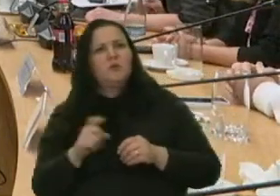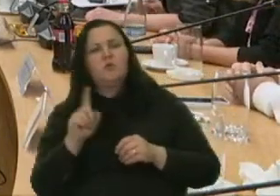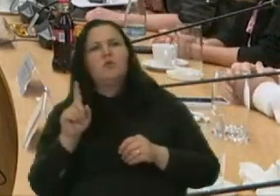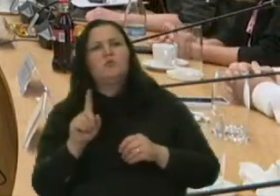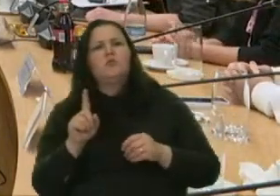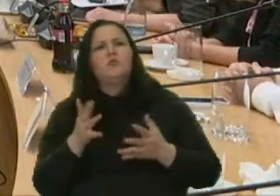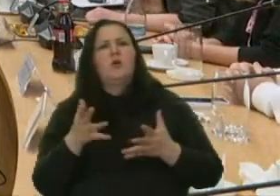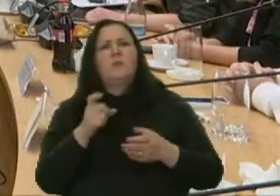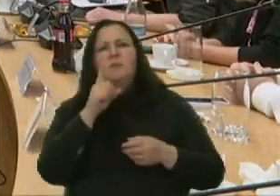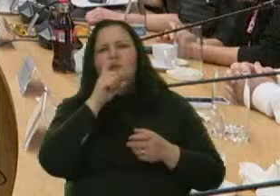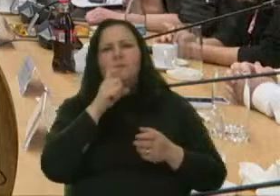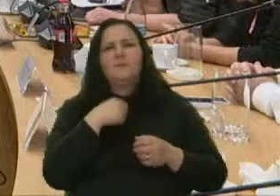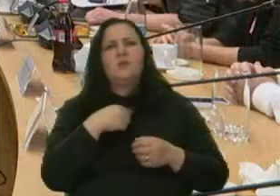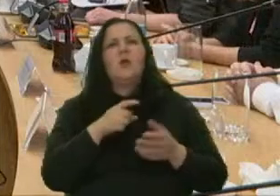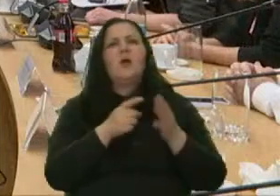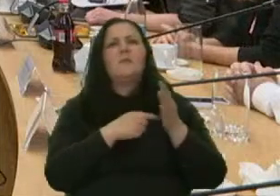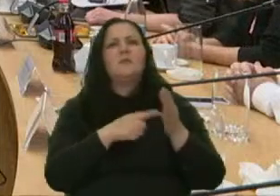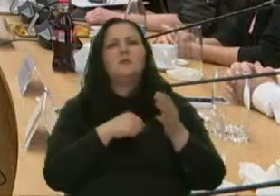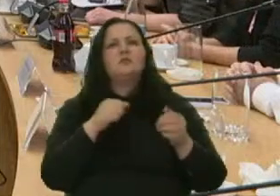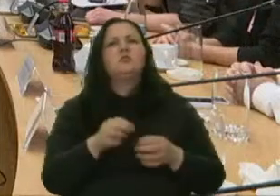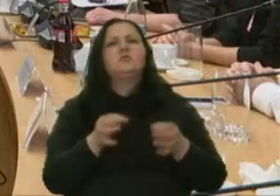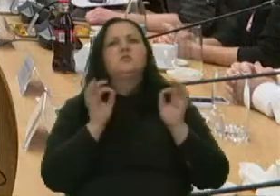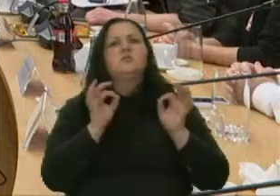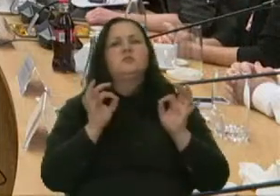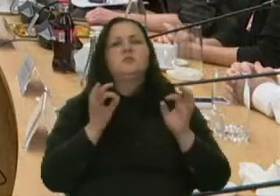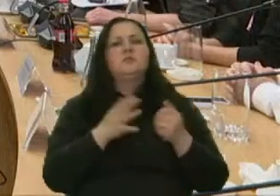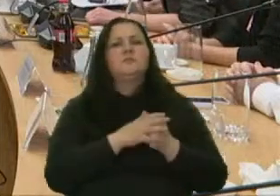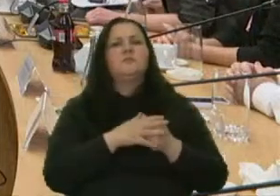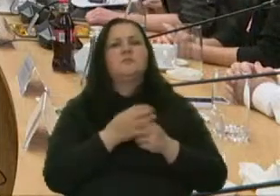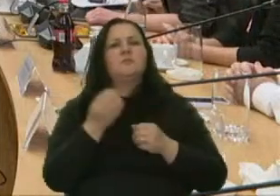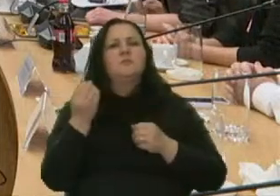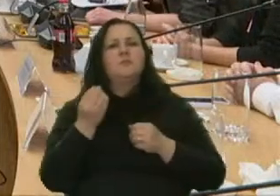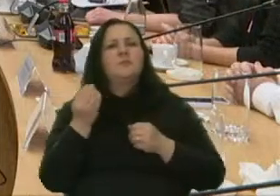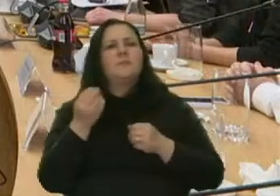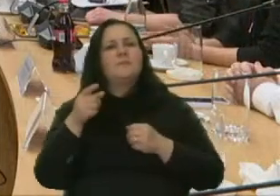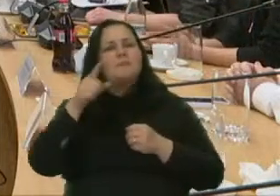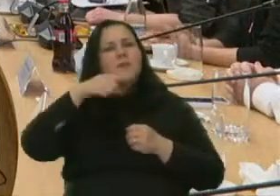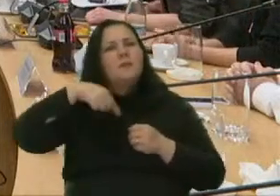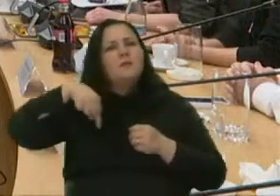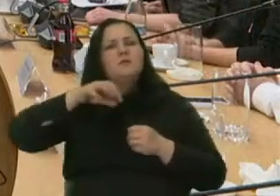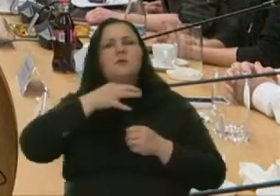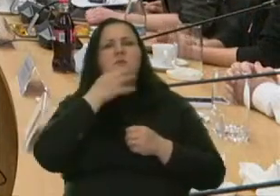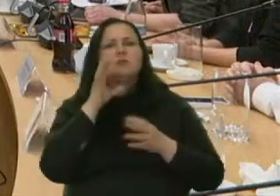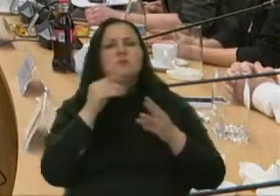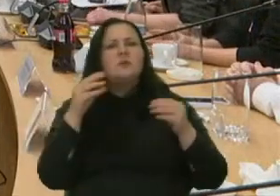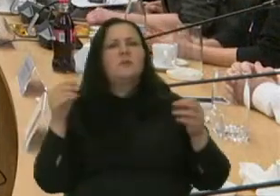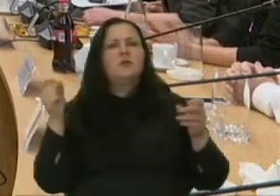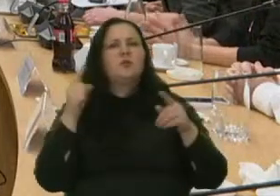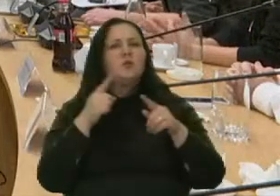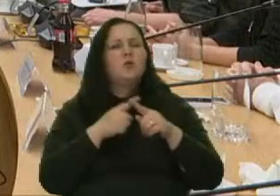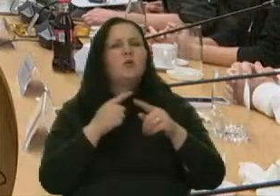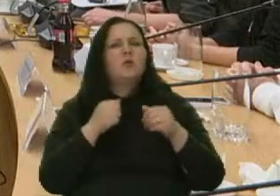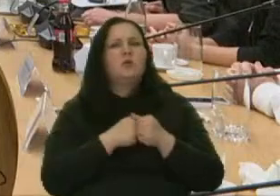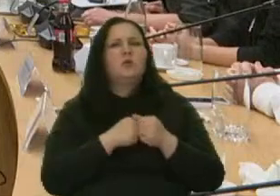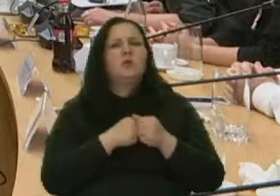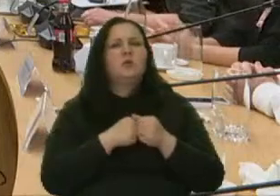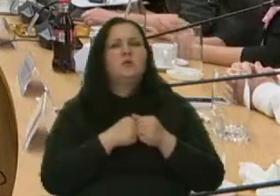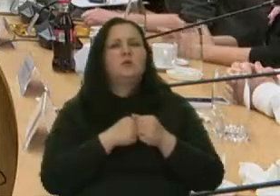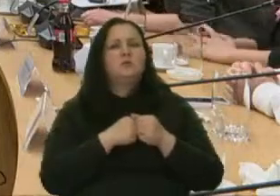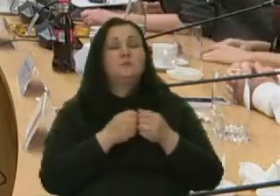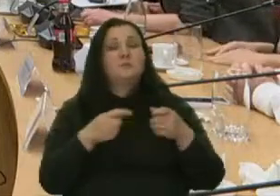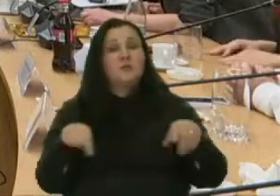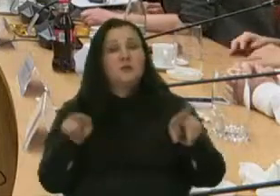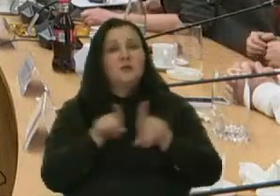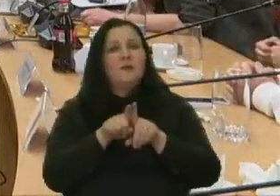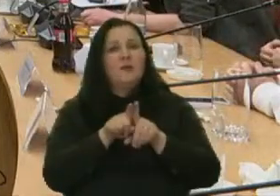detonat am cerut specialiști în spiritul celor pe care și domnul primar le a declarat de atâtea ori în această ședință de